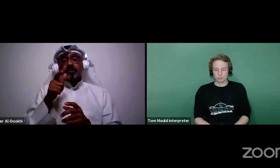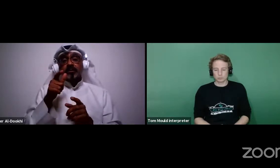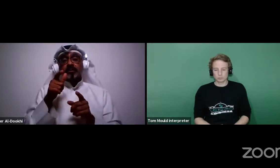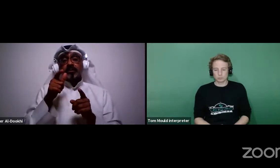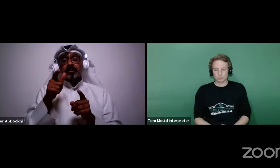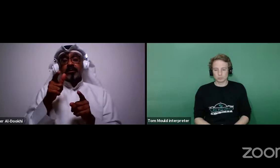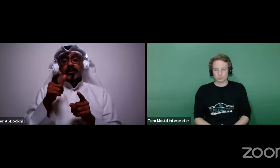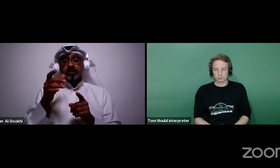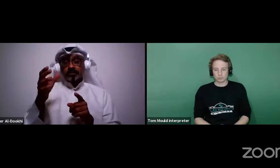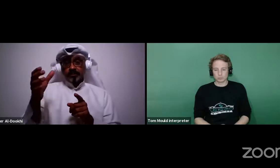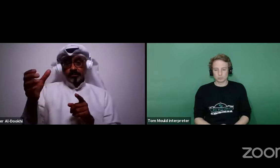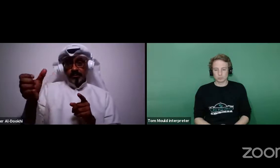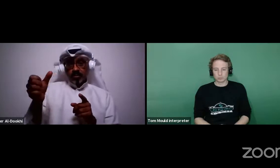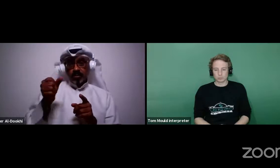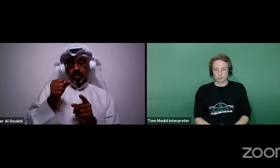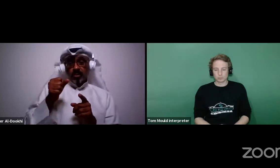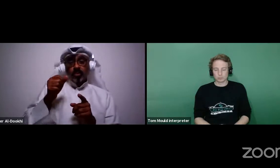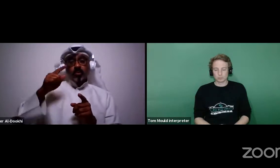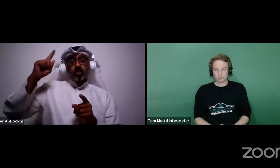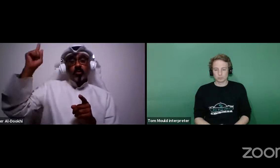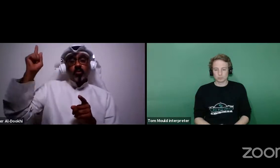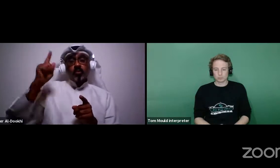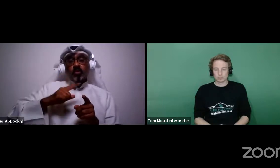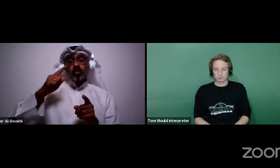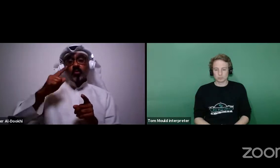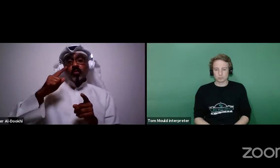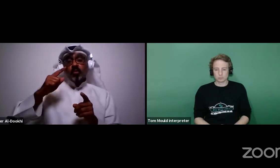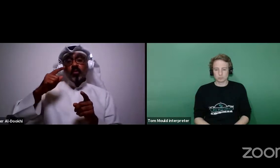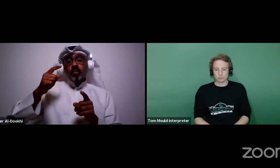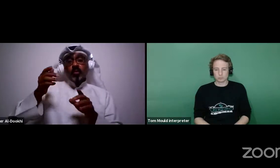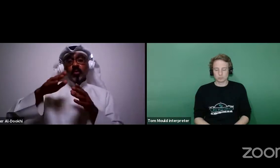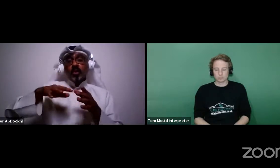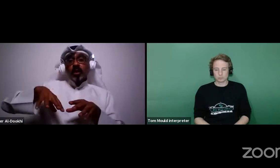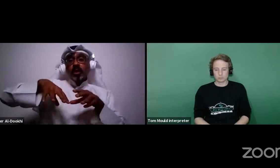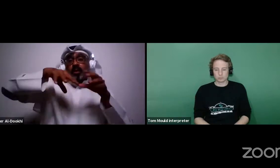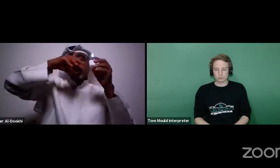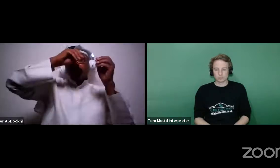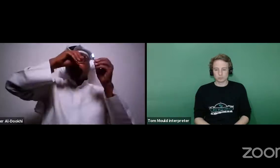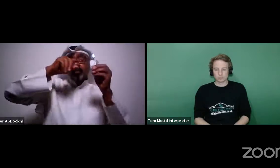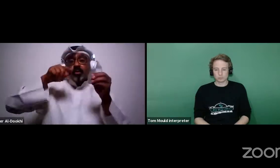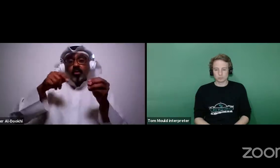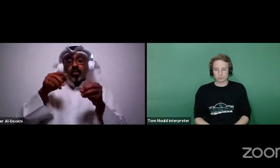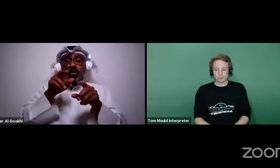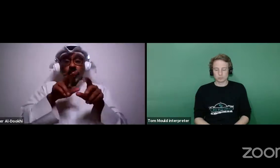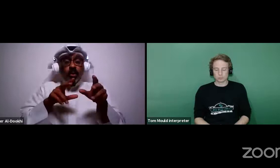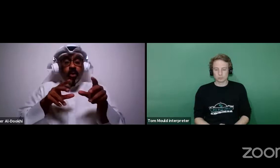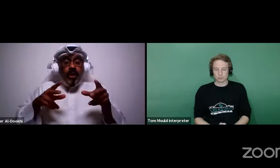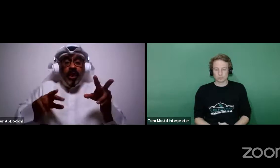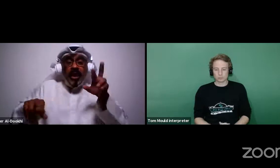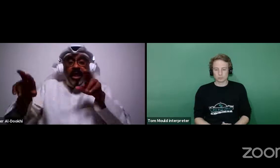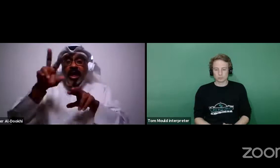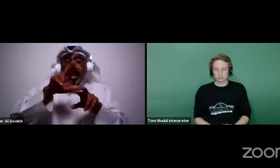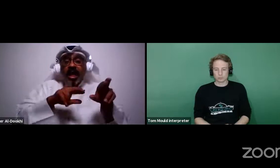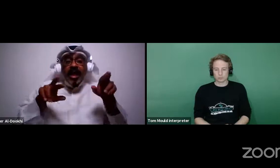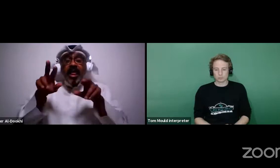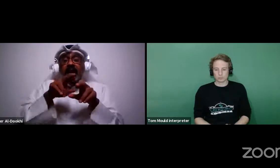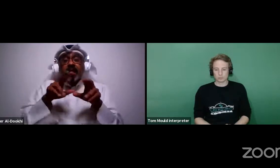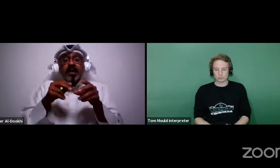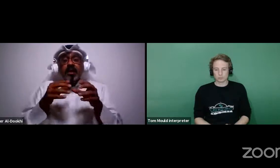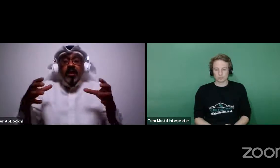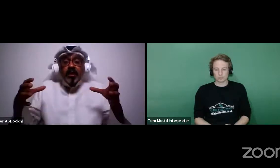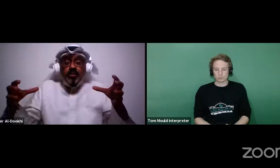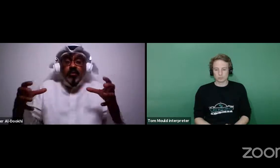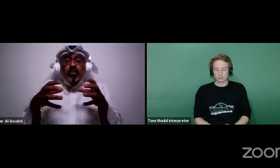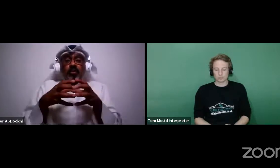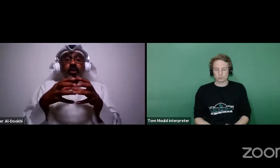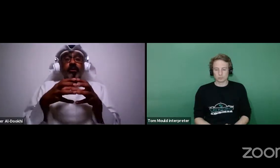يؤتى يوم القيامة بالقرآن وأهله الذين كانوا يعملون به في الدنيا. لاحظوا يا